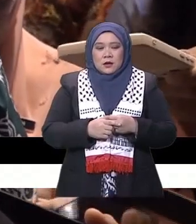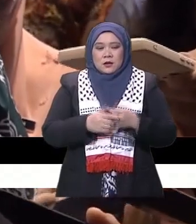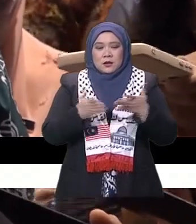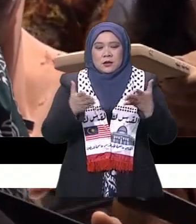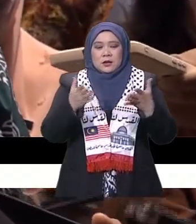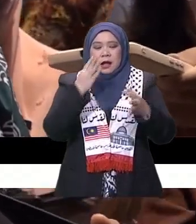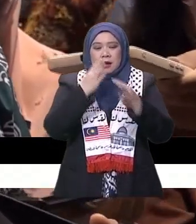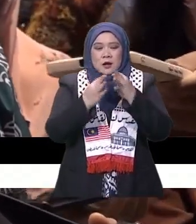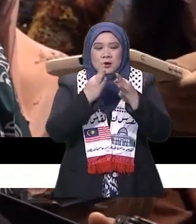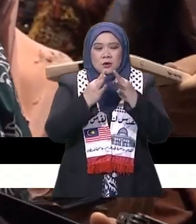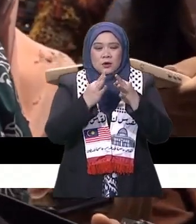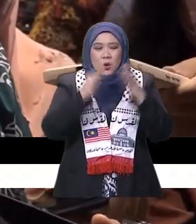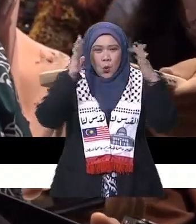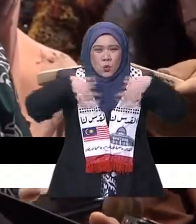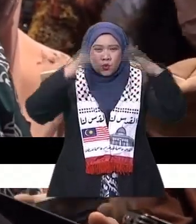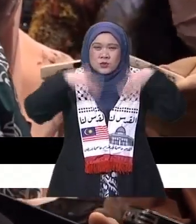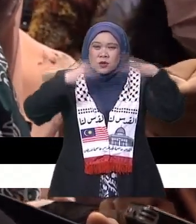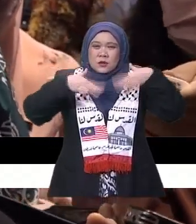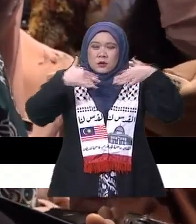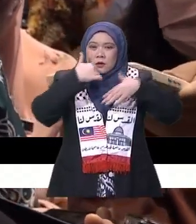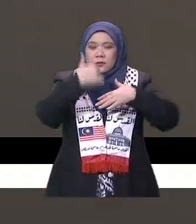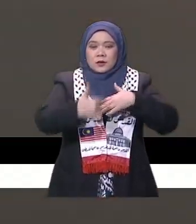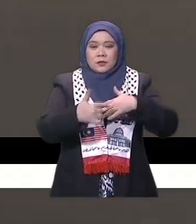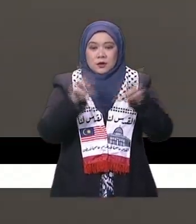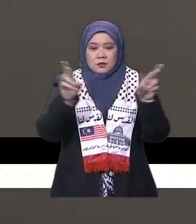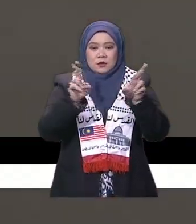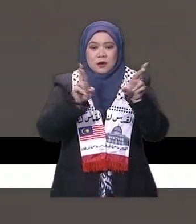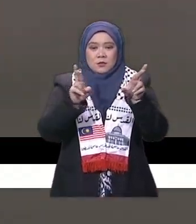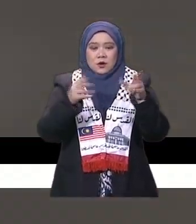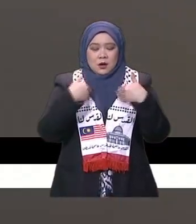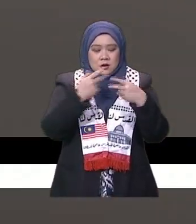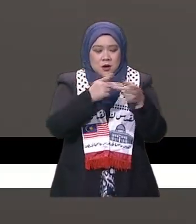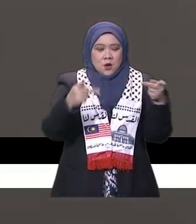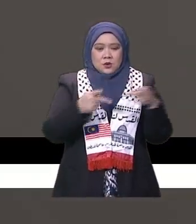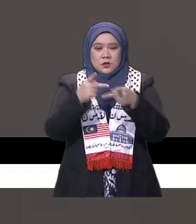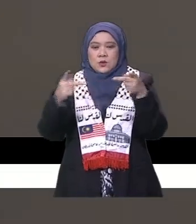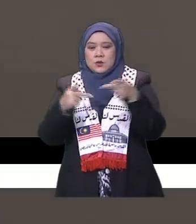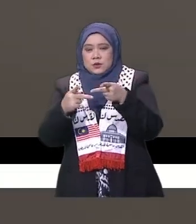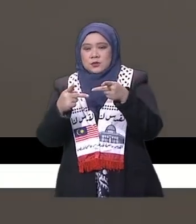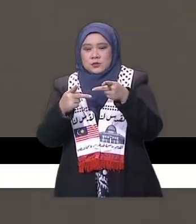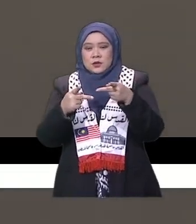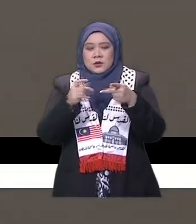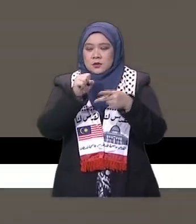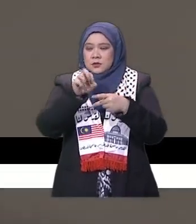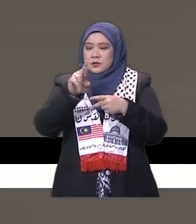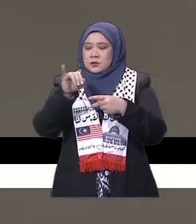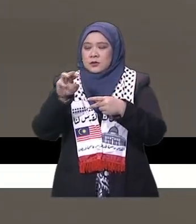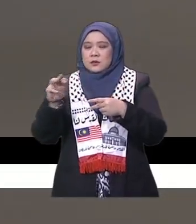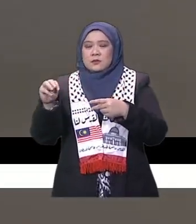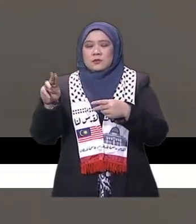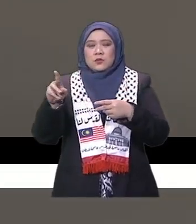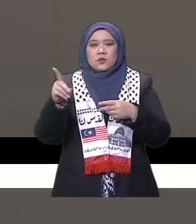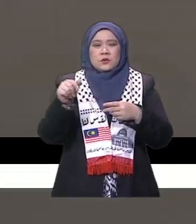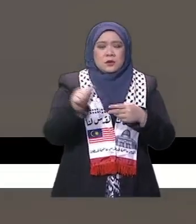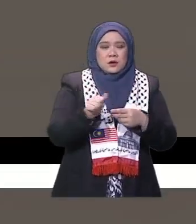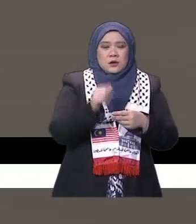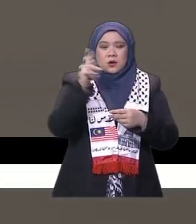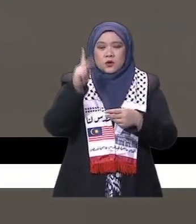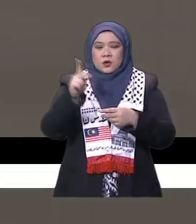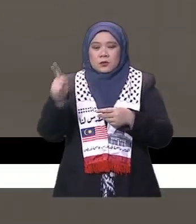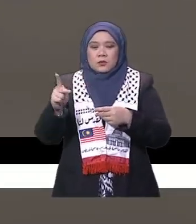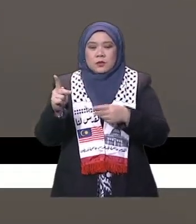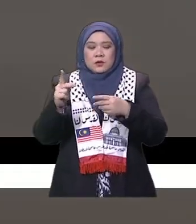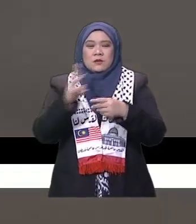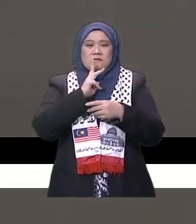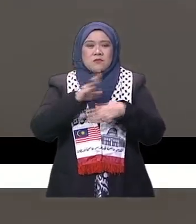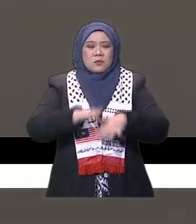kalau kadar turun hujan yang sangat tinggi lah. Pada Rabu, beberapa kawasan sekitar Jalan Bun, Seri Muda dan Kota Kemuning dilanda banjir